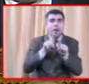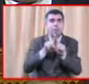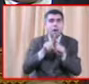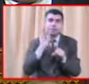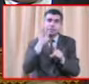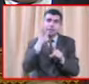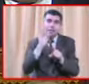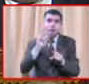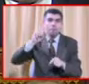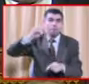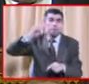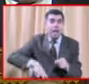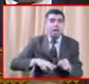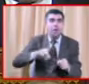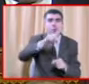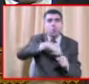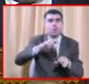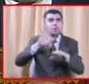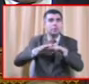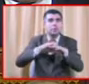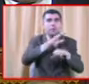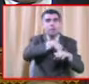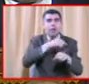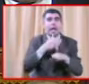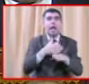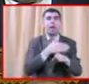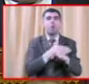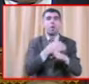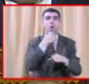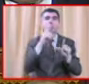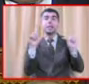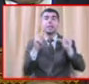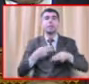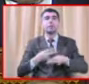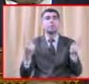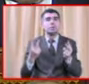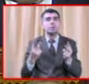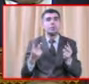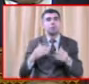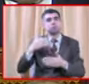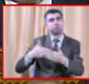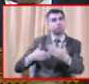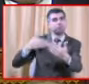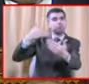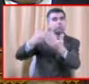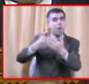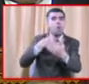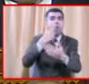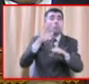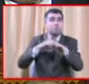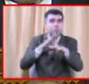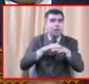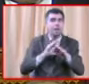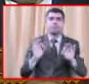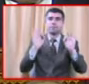لأنه البلاغ الحقيقي والقانوني هو مثلا اللي شرع السيد الوزير الداخلي الآن في كل فرع العموم. تسجلوا على مستوى إقليم الحوز يعني البنية